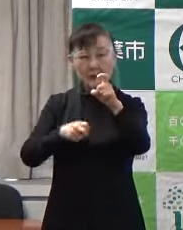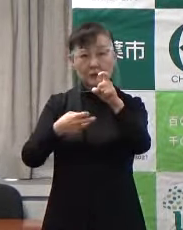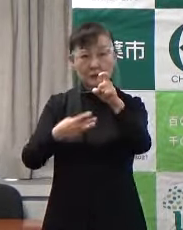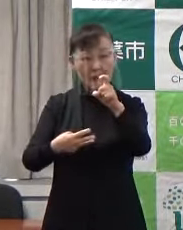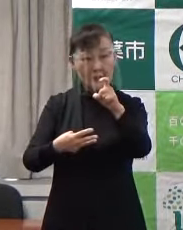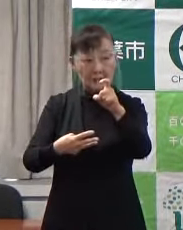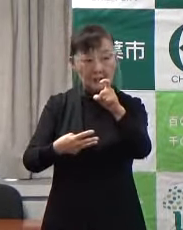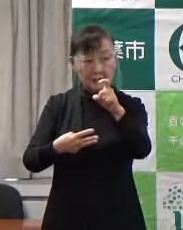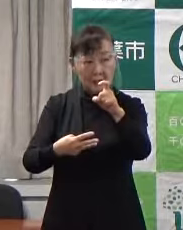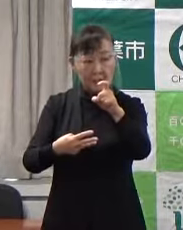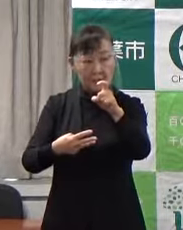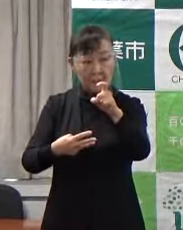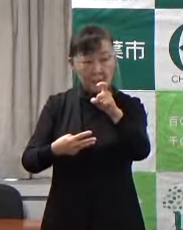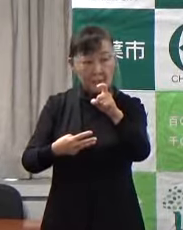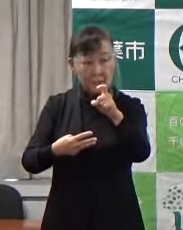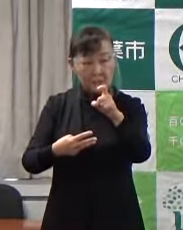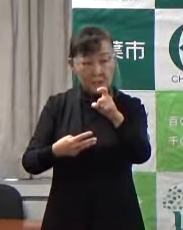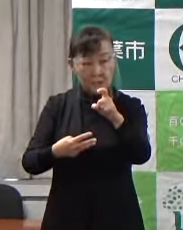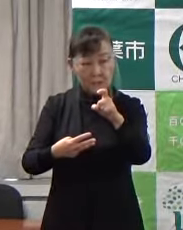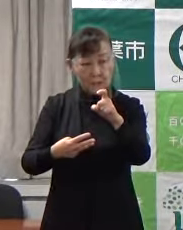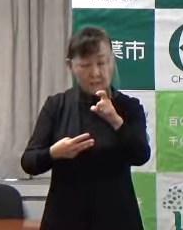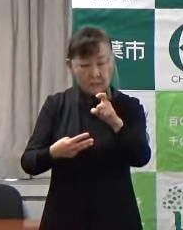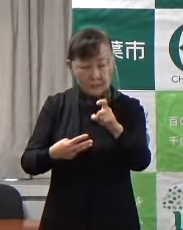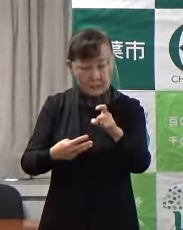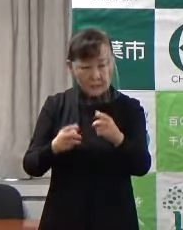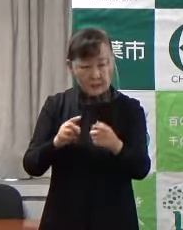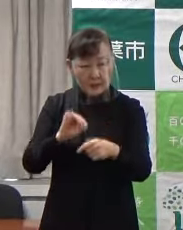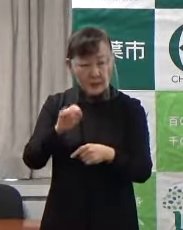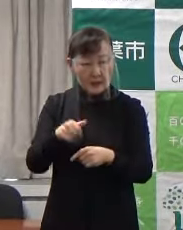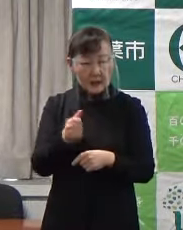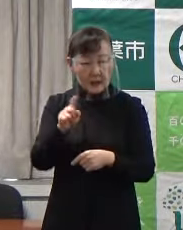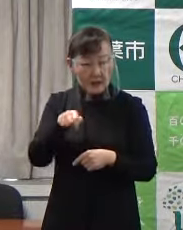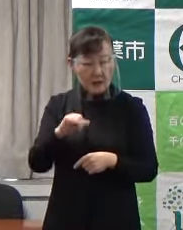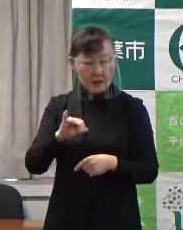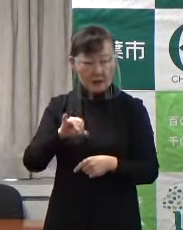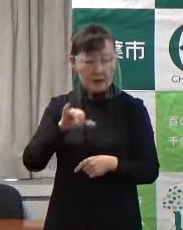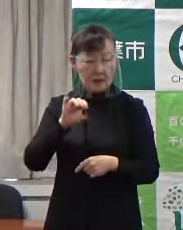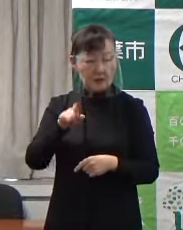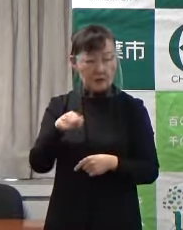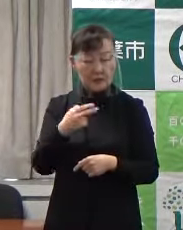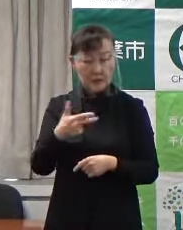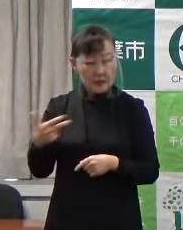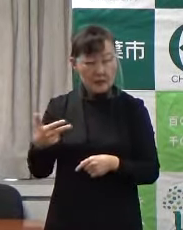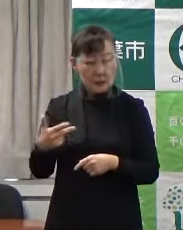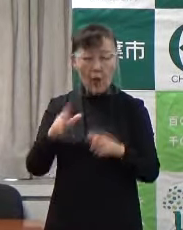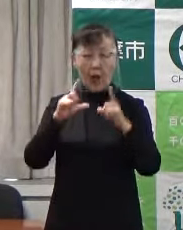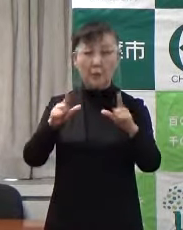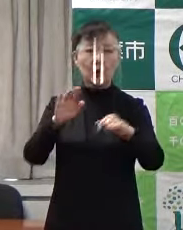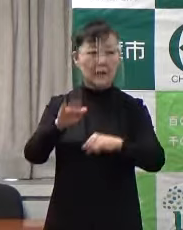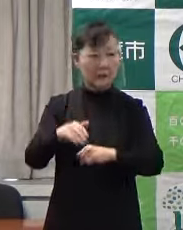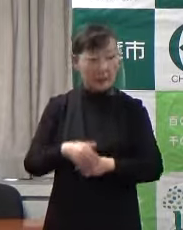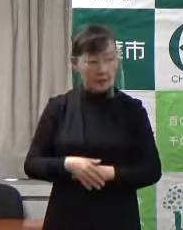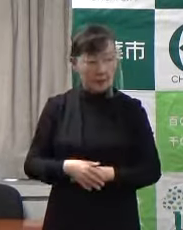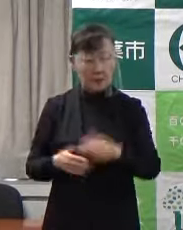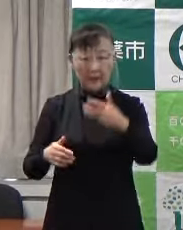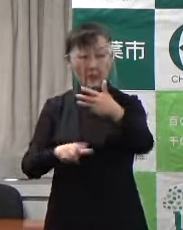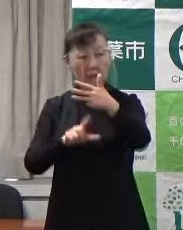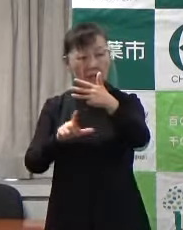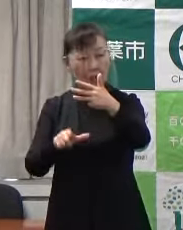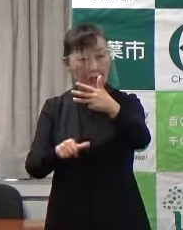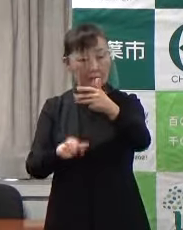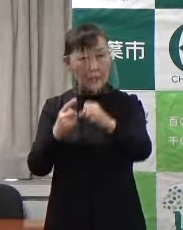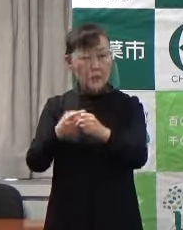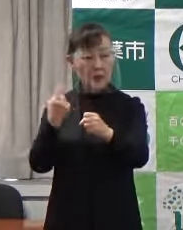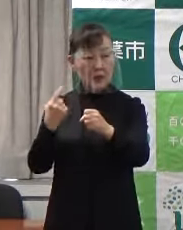に国交省から頻繁に中村スマートメーター点検を調査を行って、発表がありました。